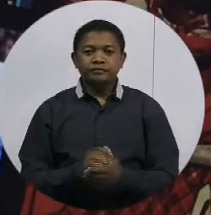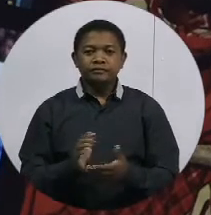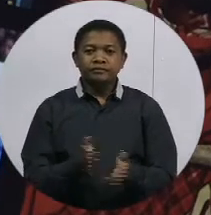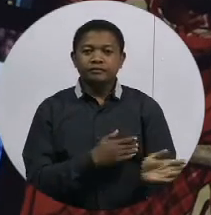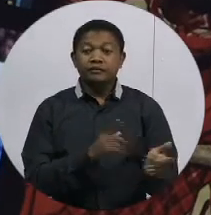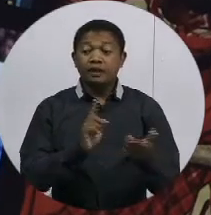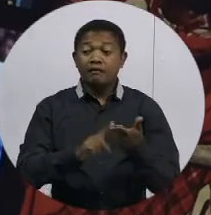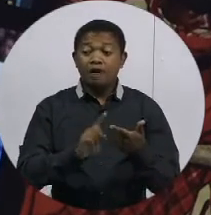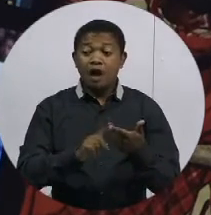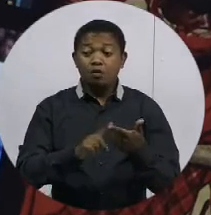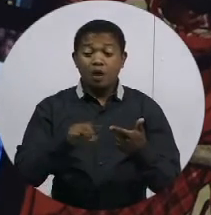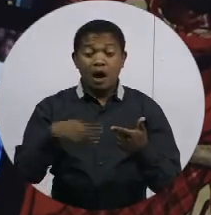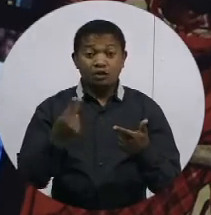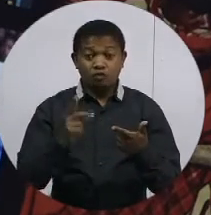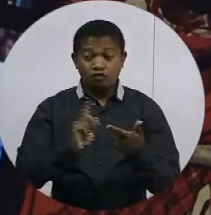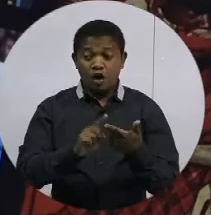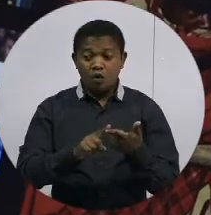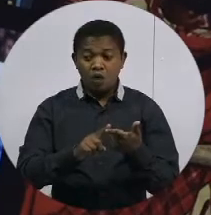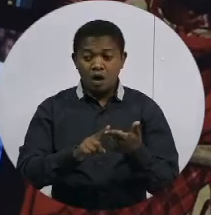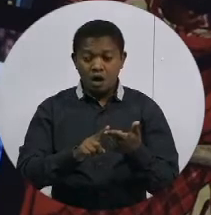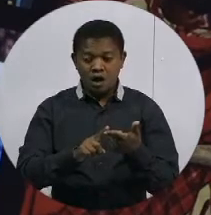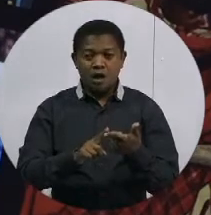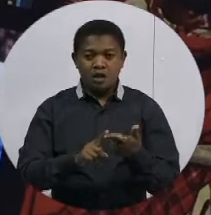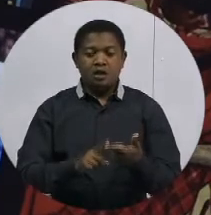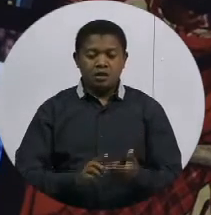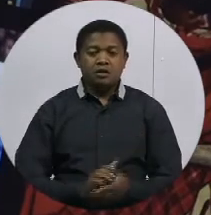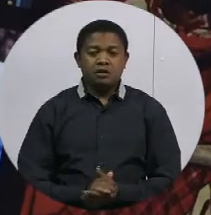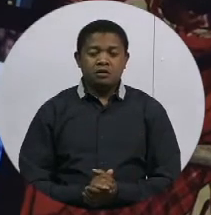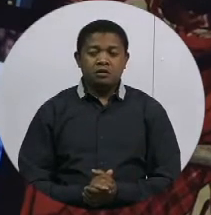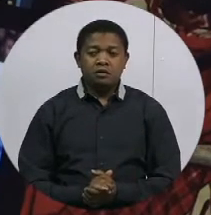a dia